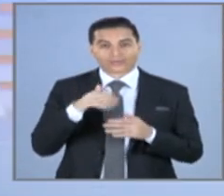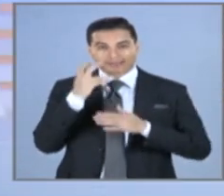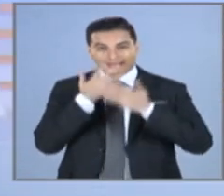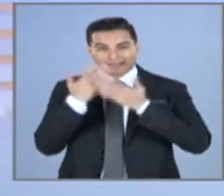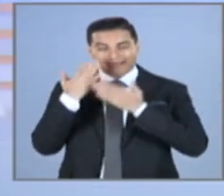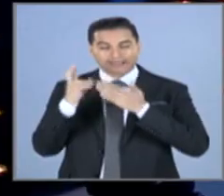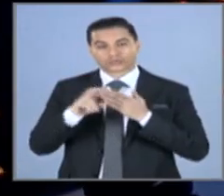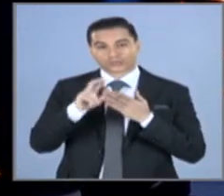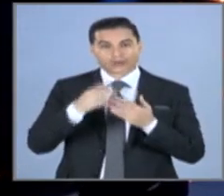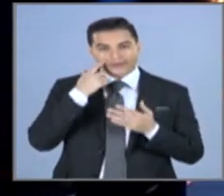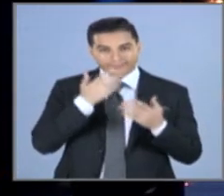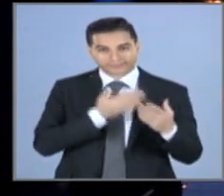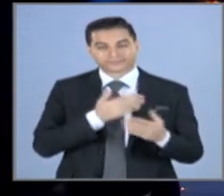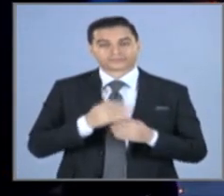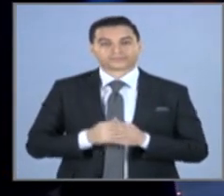التاريخ والسؤال.